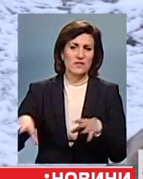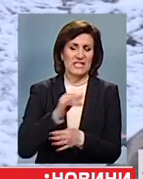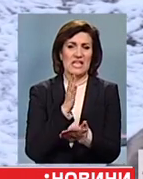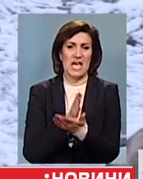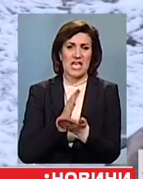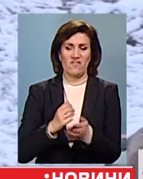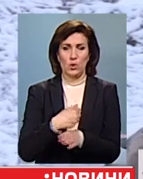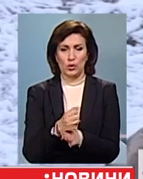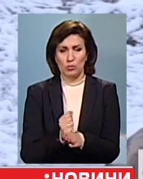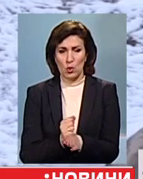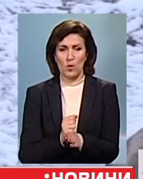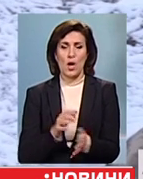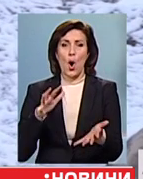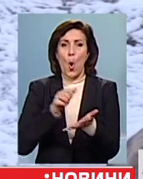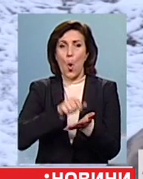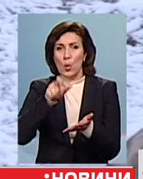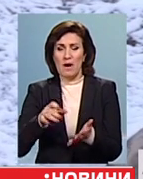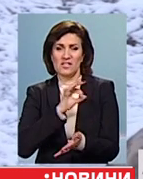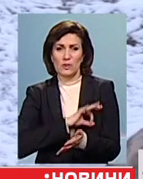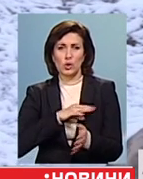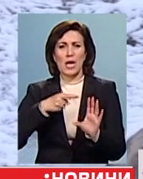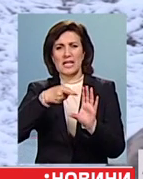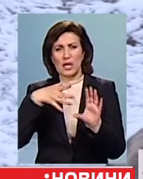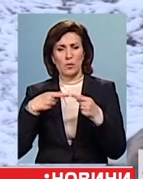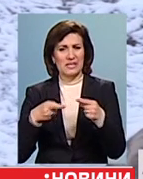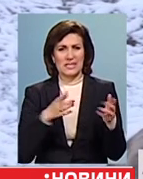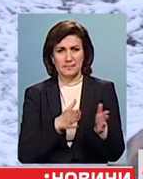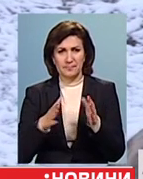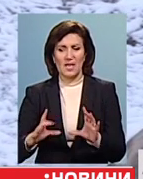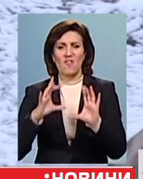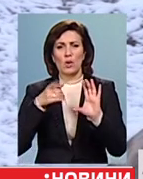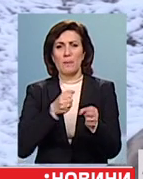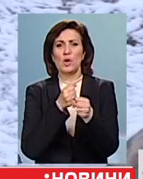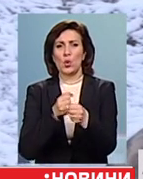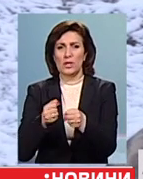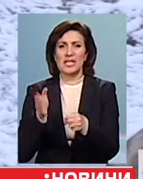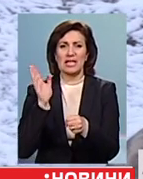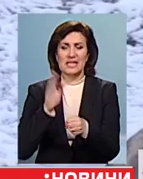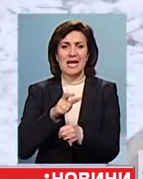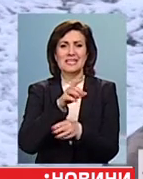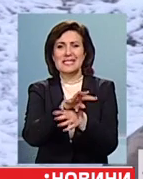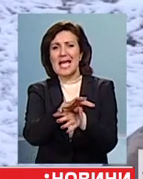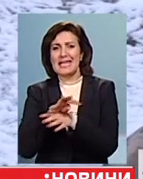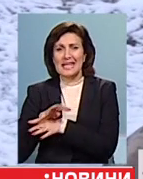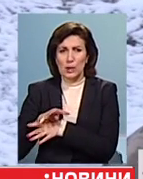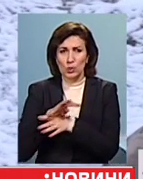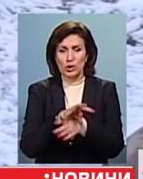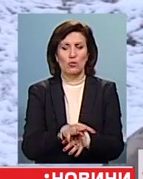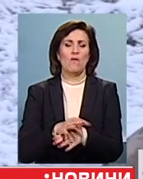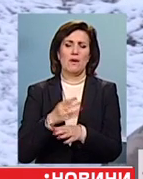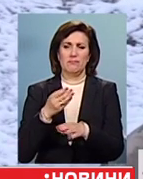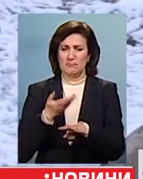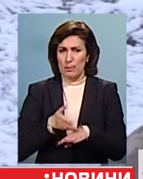наявної зброї. Окупанти використовували гранатомети різних систем, великокаліберні кулемети та навіть зенітні установки. Традиційно